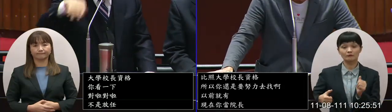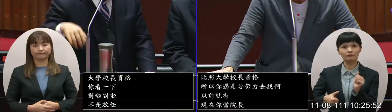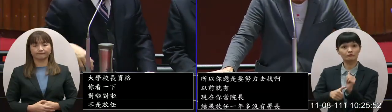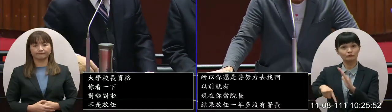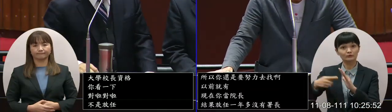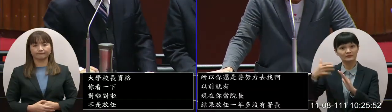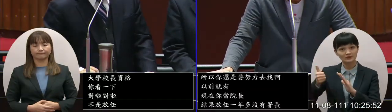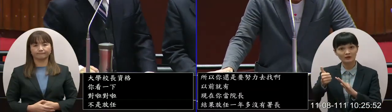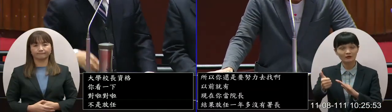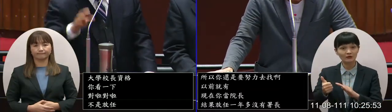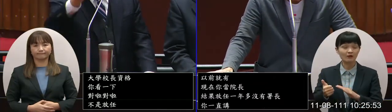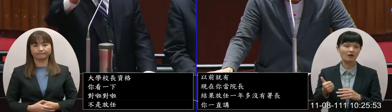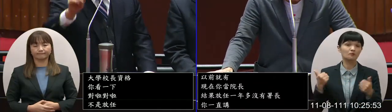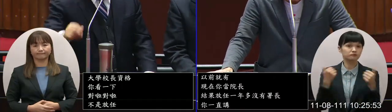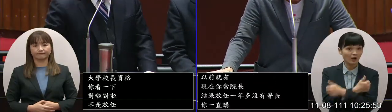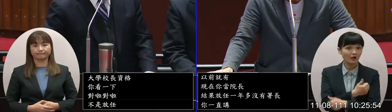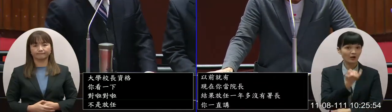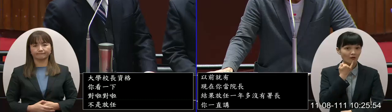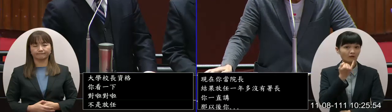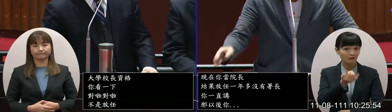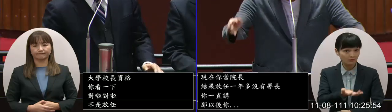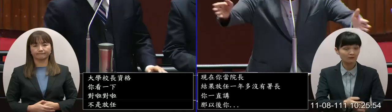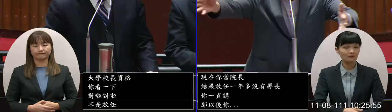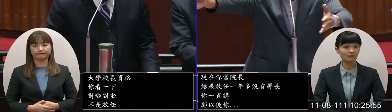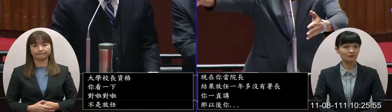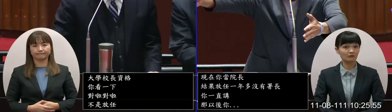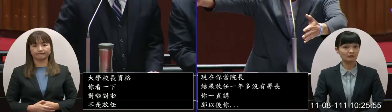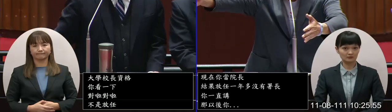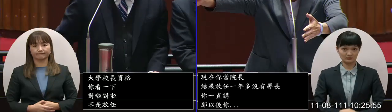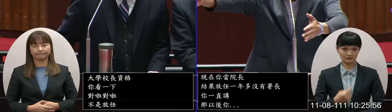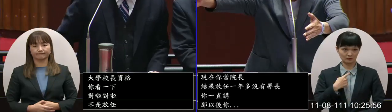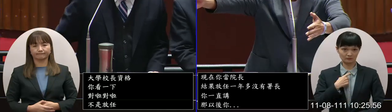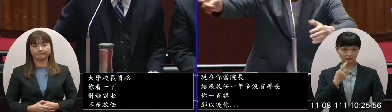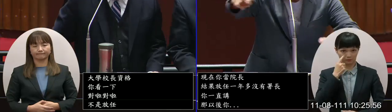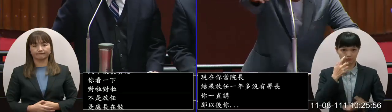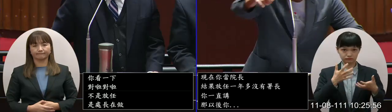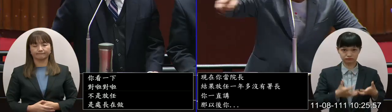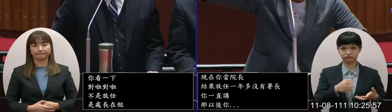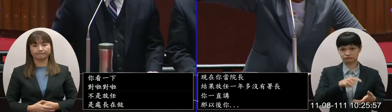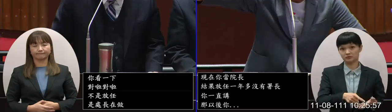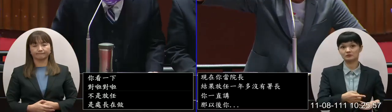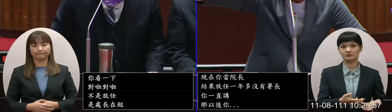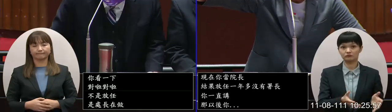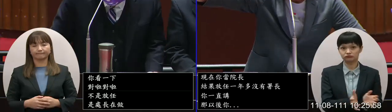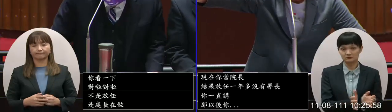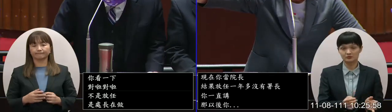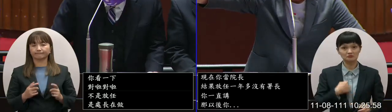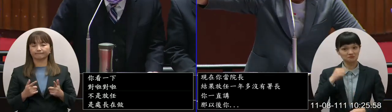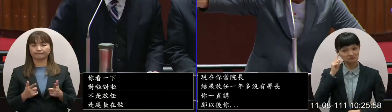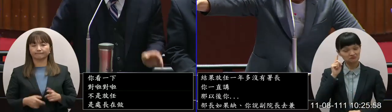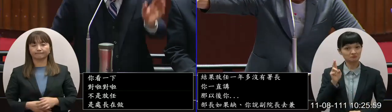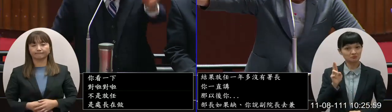不啦不啦， 啊你可袂啦，可袂通，我很重视这个部，所以我叫副院长、副院长去兼，啊兼